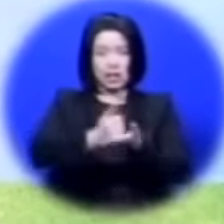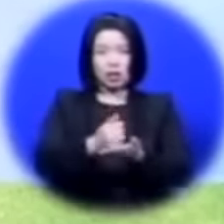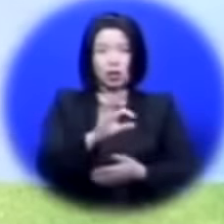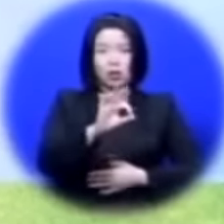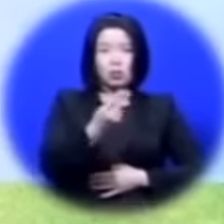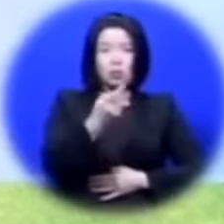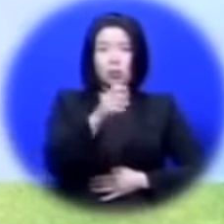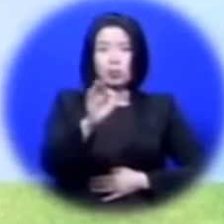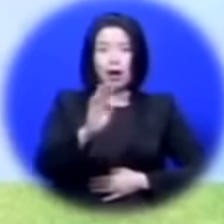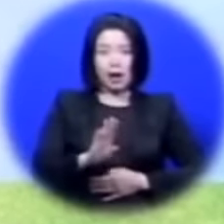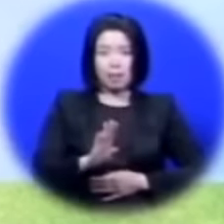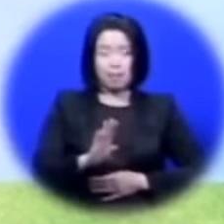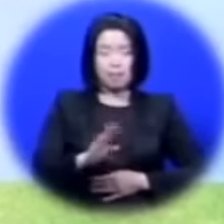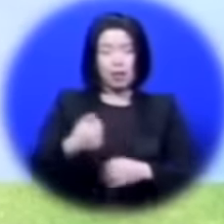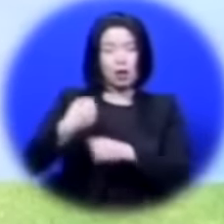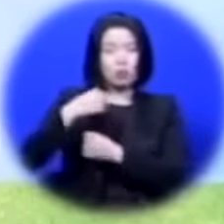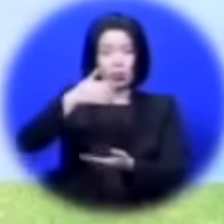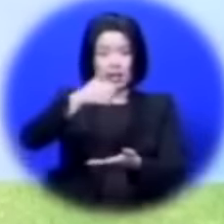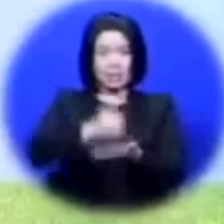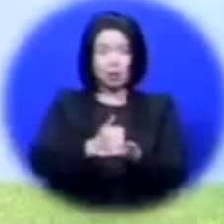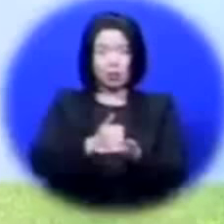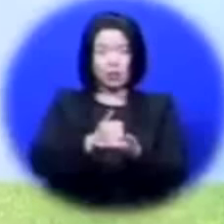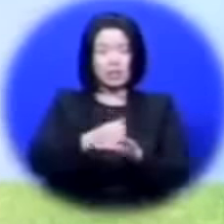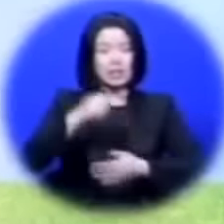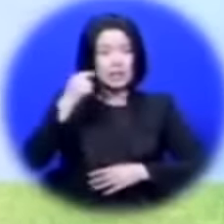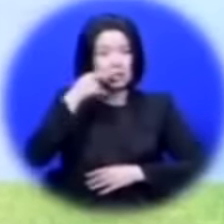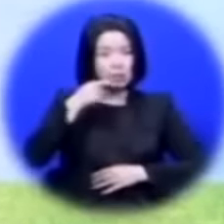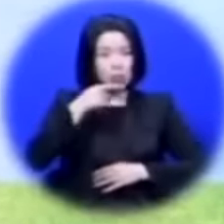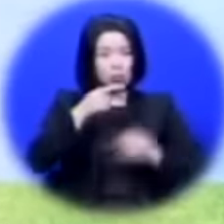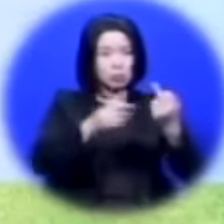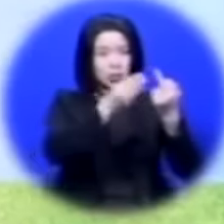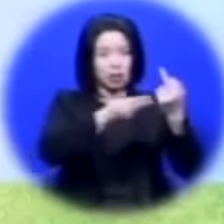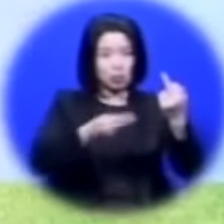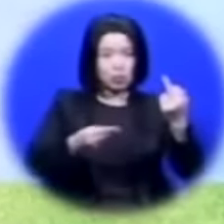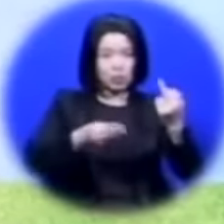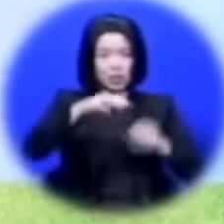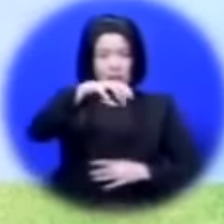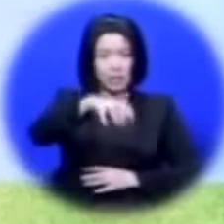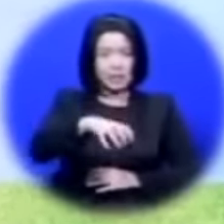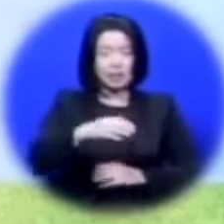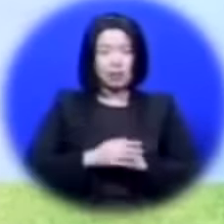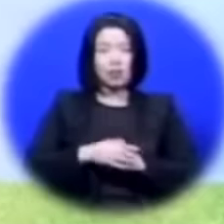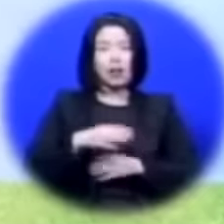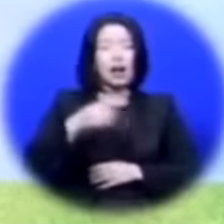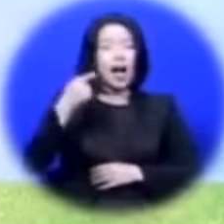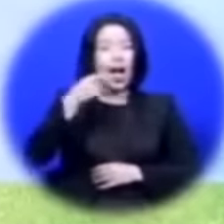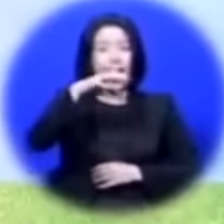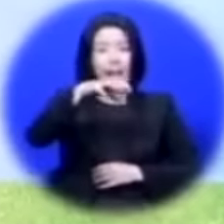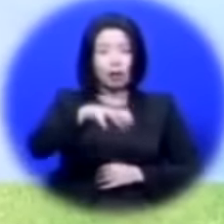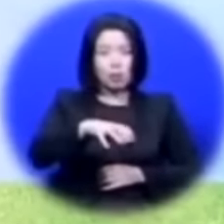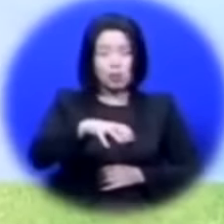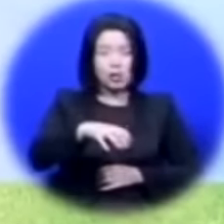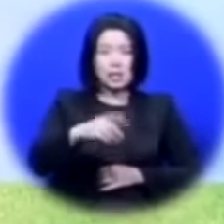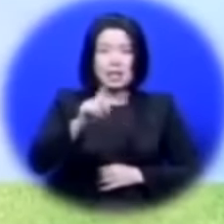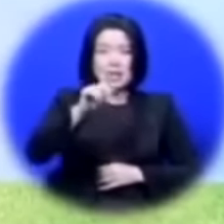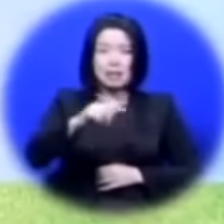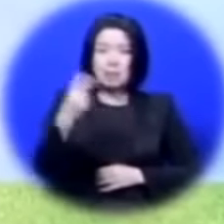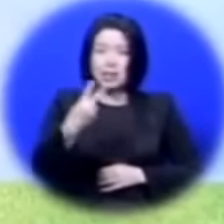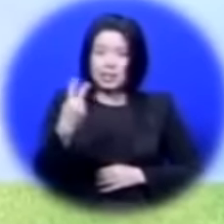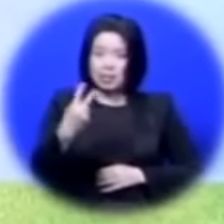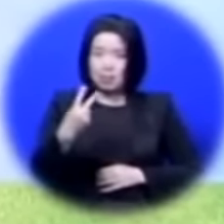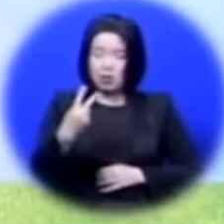하는 군대 장관이 소금 골짜기에서이 에돔을 1만 2천명 에돔의